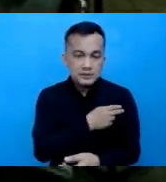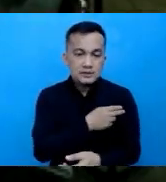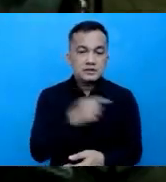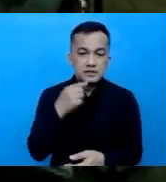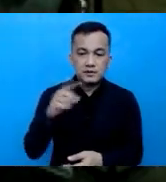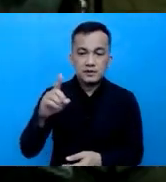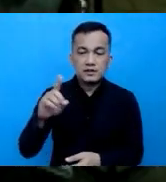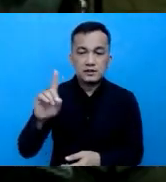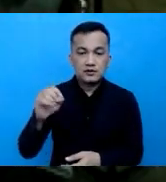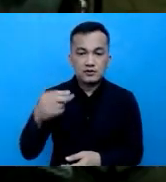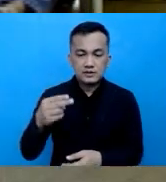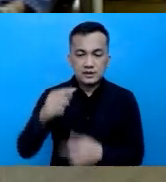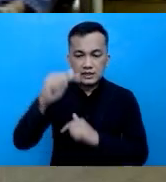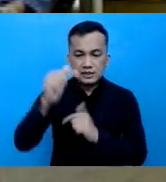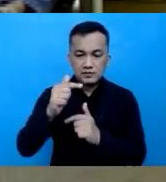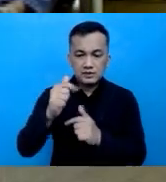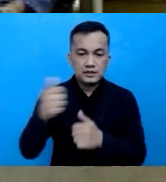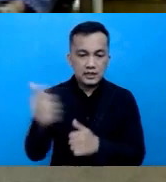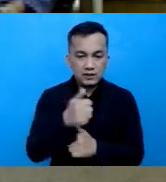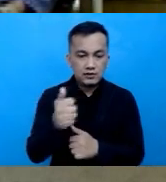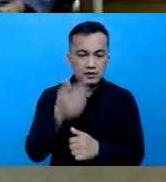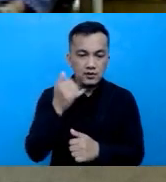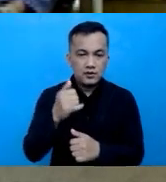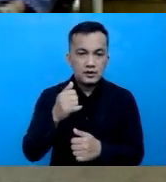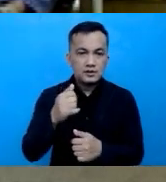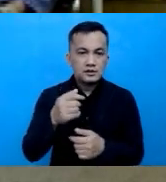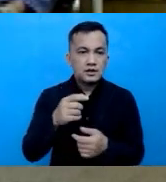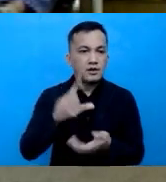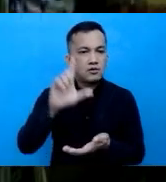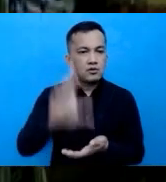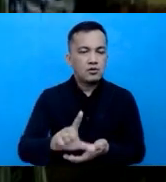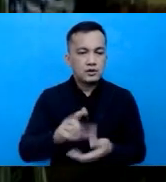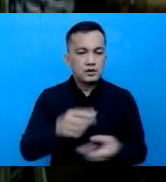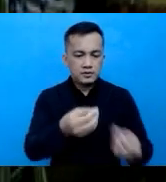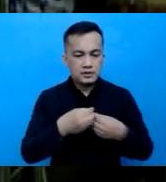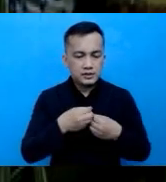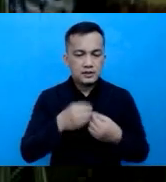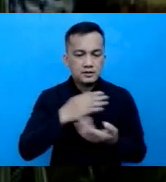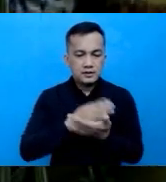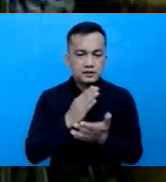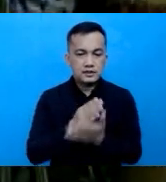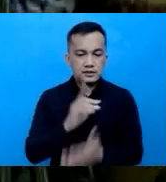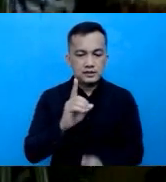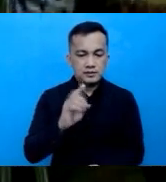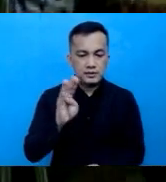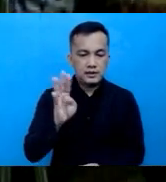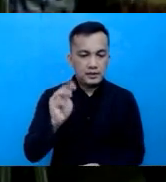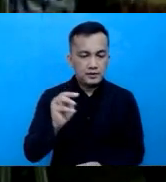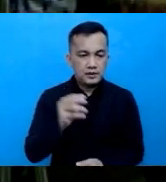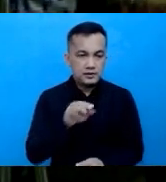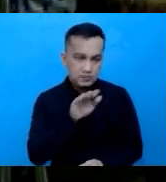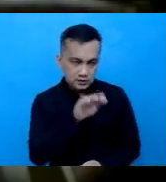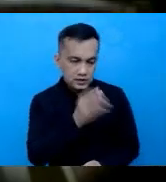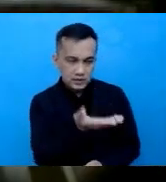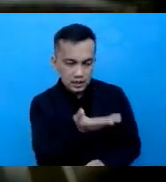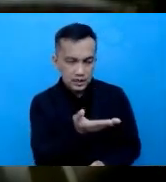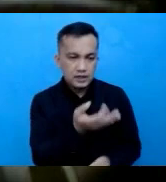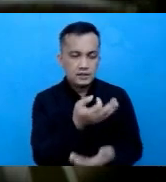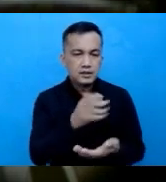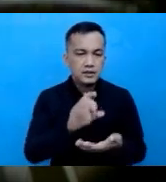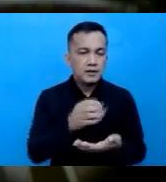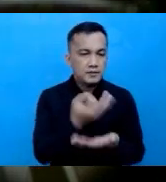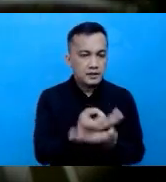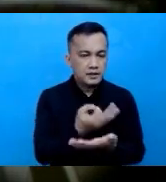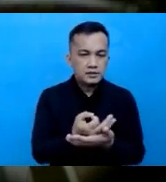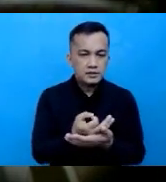ng naturang allowance dahil mas mababa daw ang nabigay sa kanilang budget ng DBM kumpara sa hinihingi nilang pondo. Pero bumuelta agad ang acting